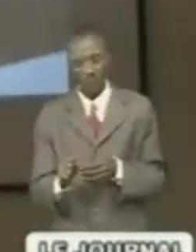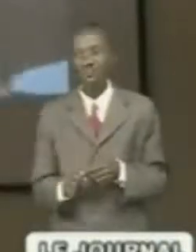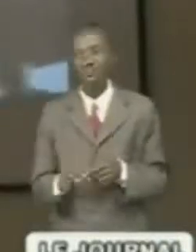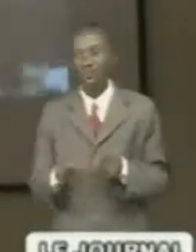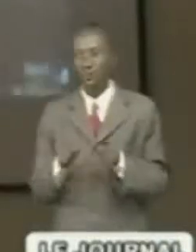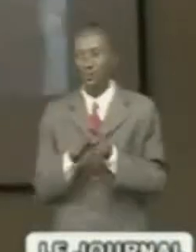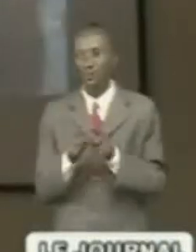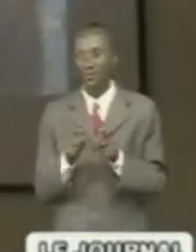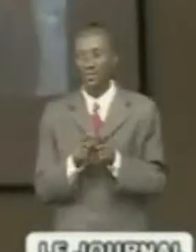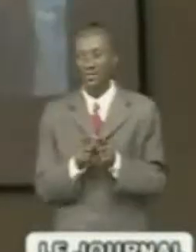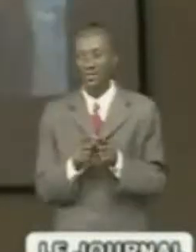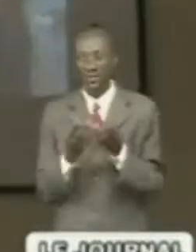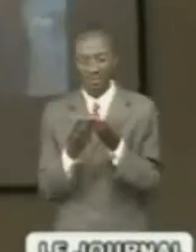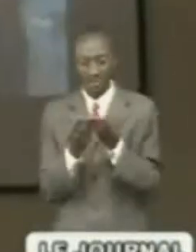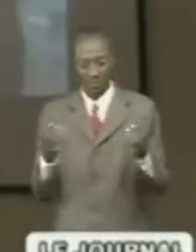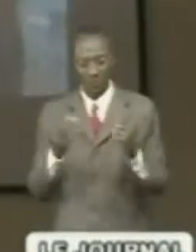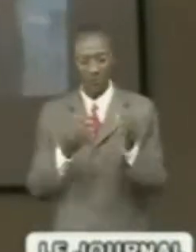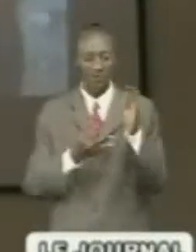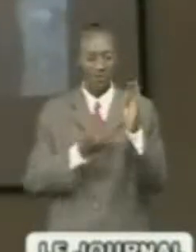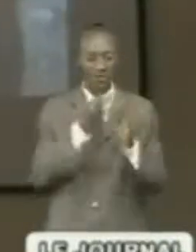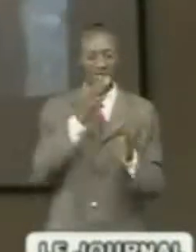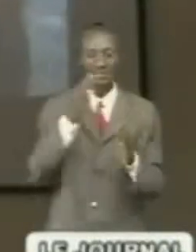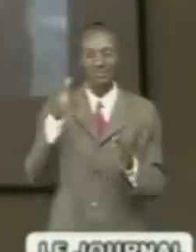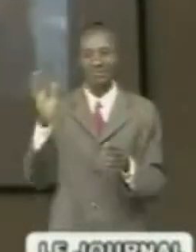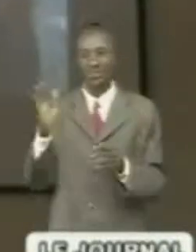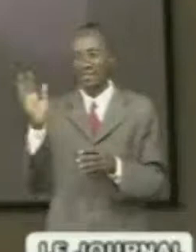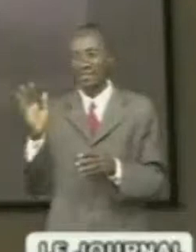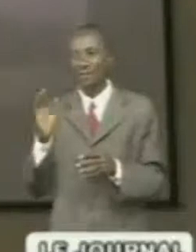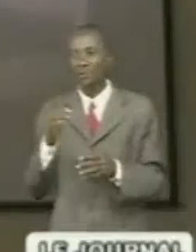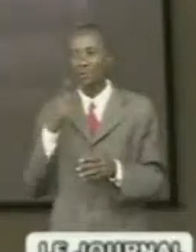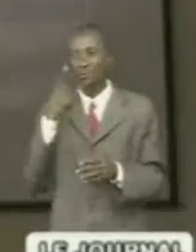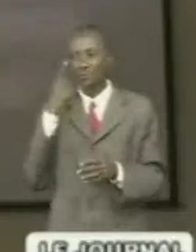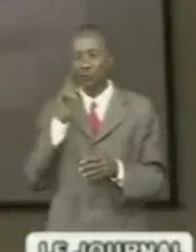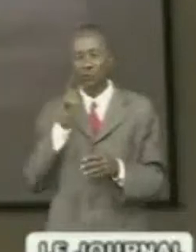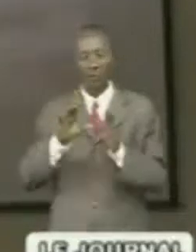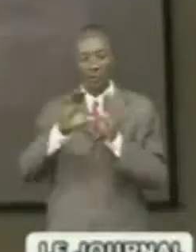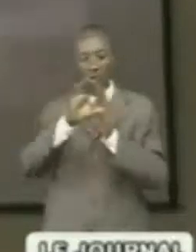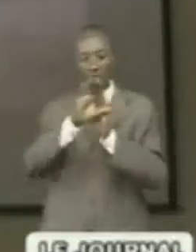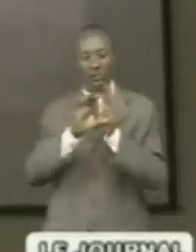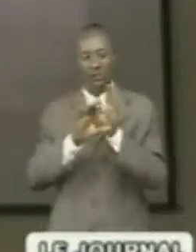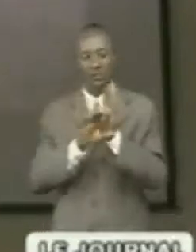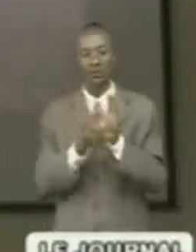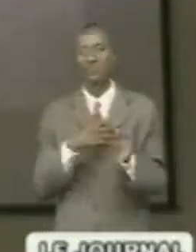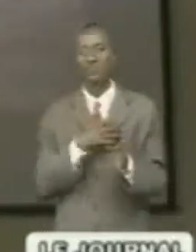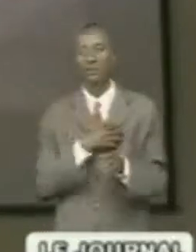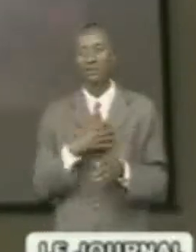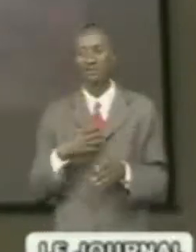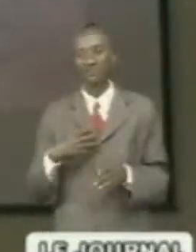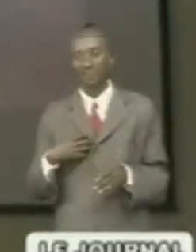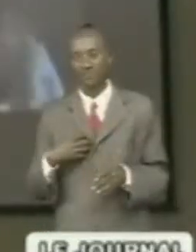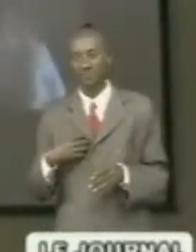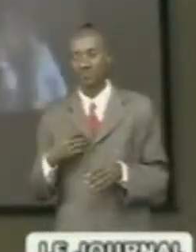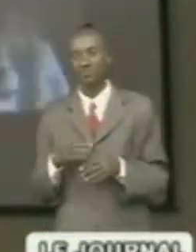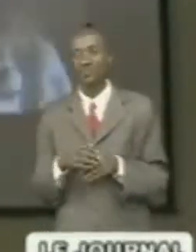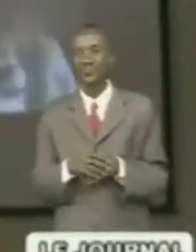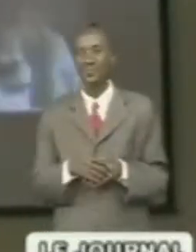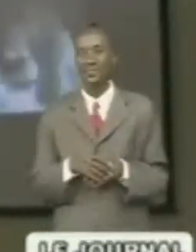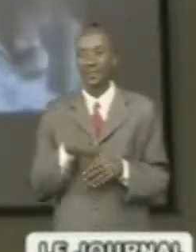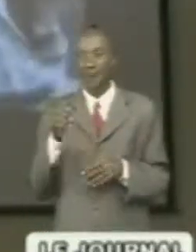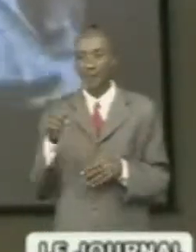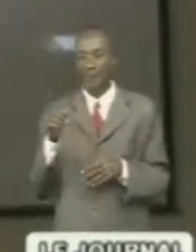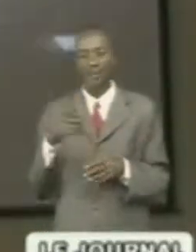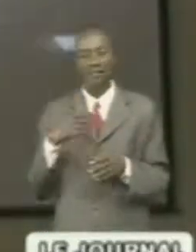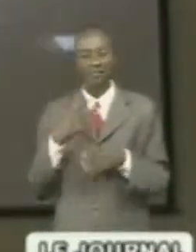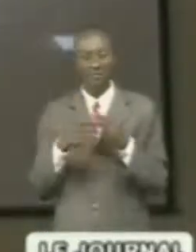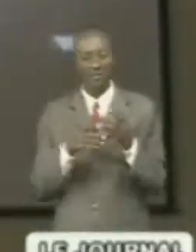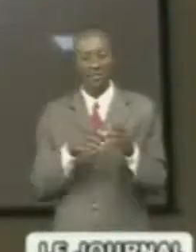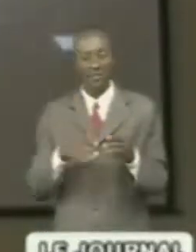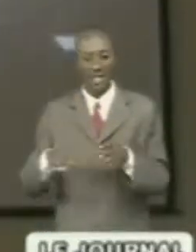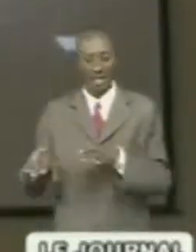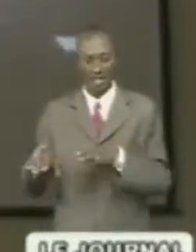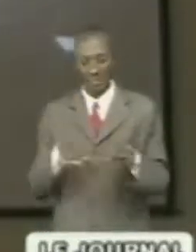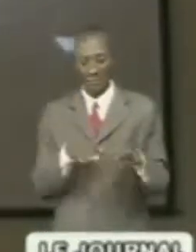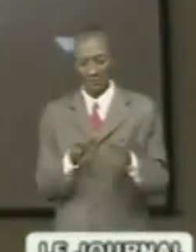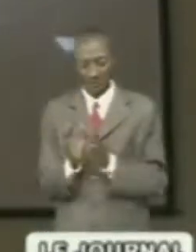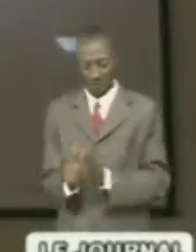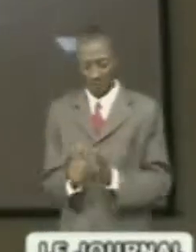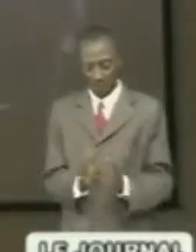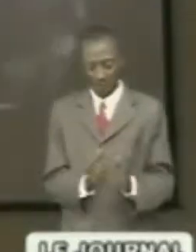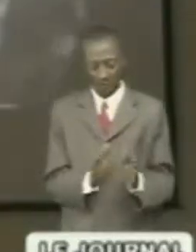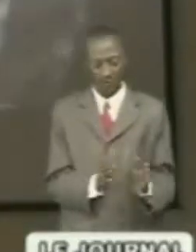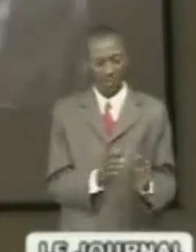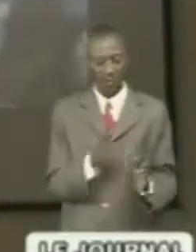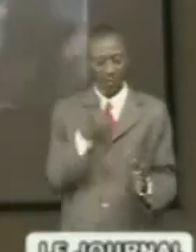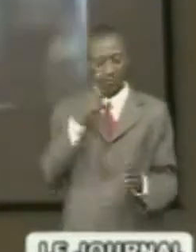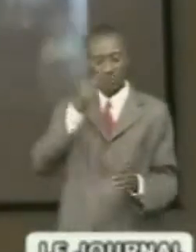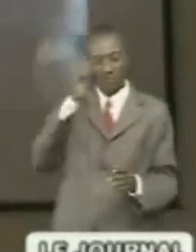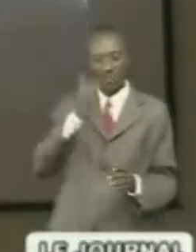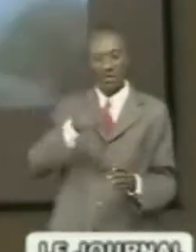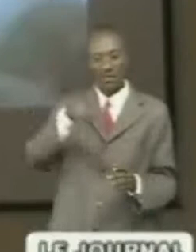résolution 1325 sur la condition de la femme. Elle a saisi l'opportunité des activités préparatoires du centenaire de ce